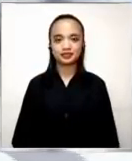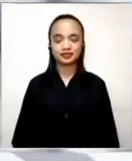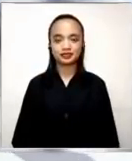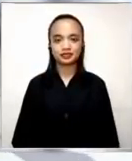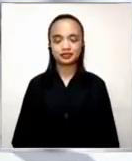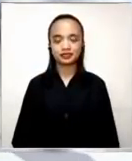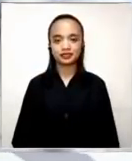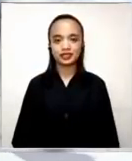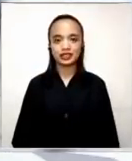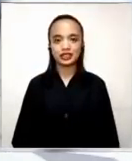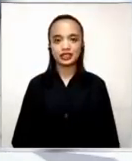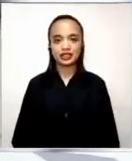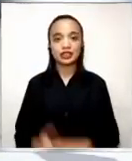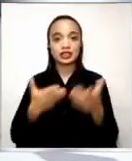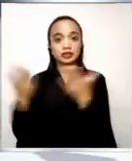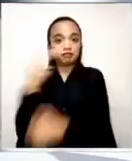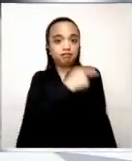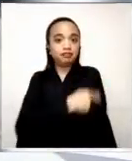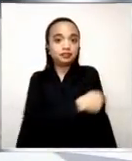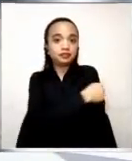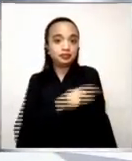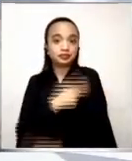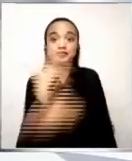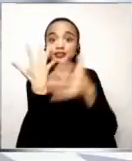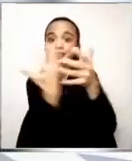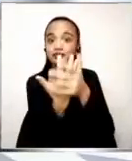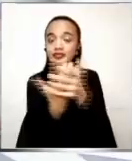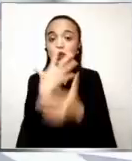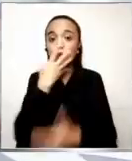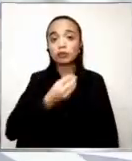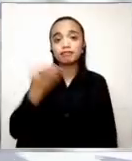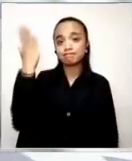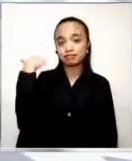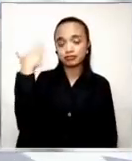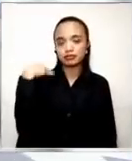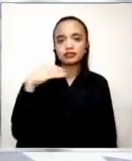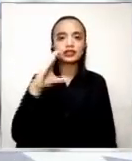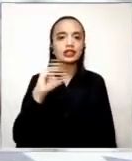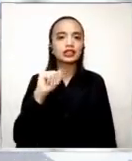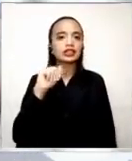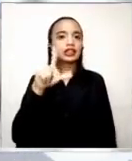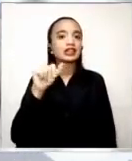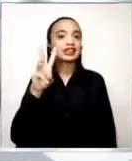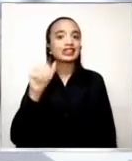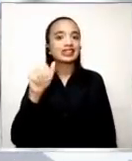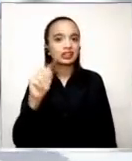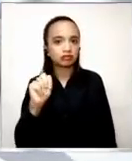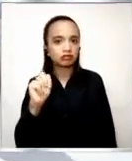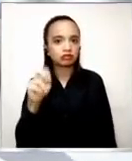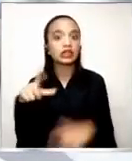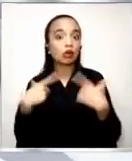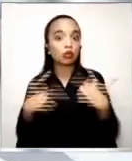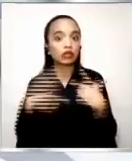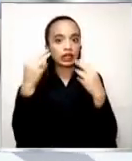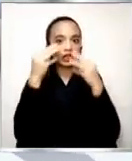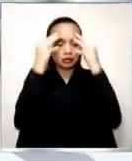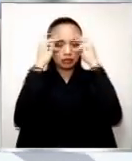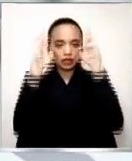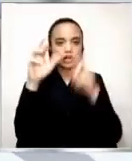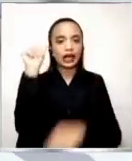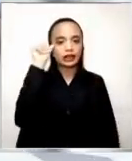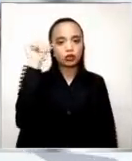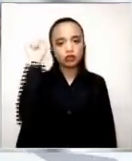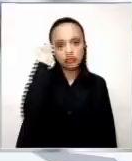Naka-confine ngayon sa New Bilibid Prison Hospital si dating Calauan Mayor at rape slave convict na si Antonio Sanchez